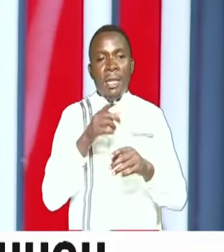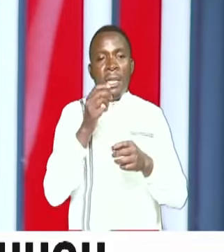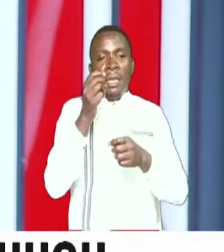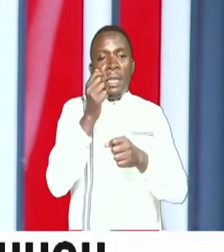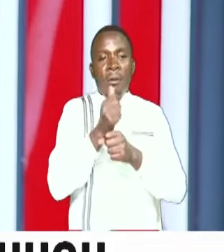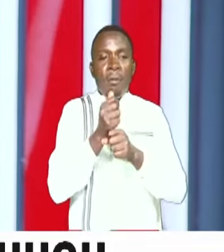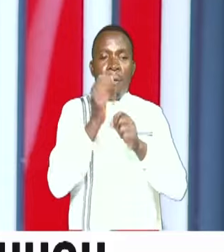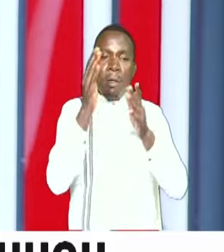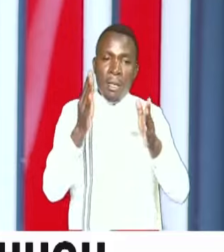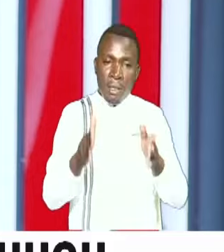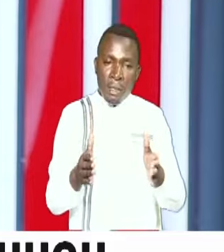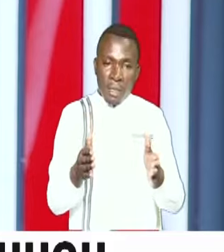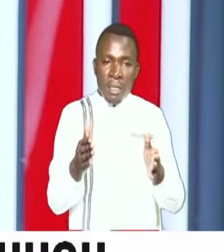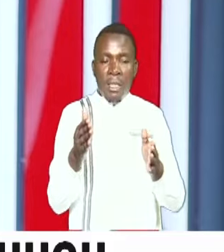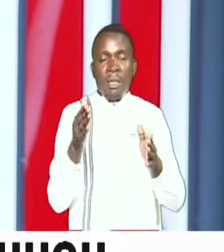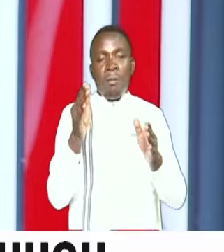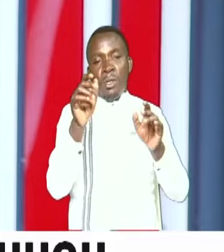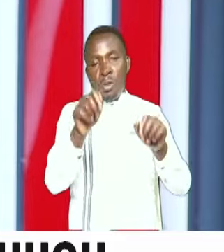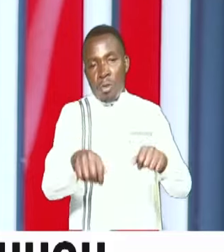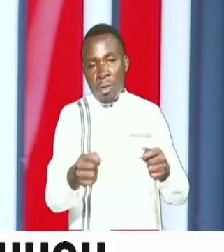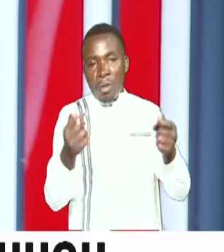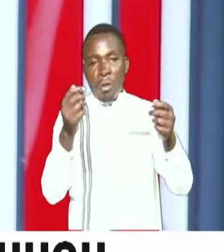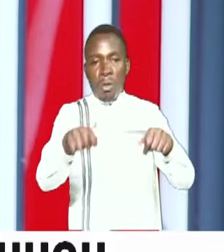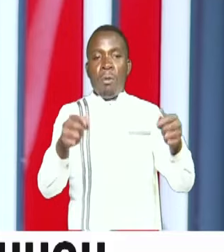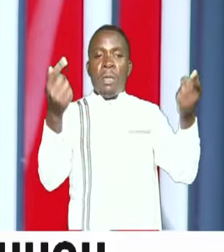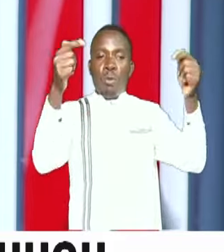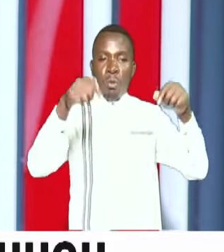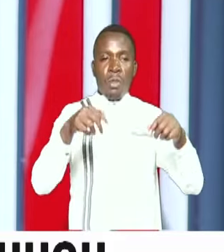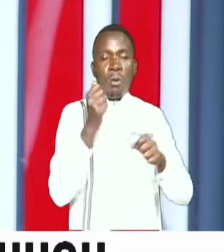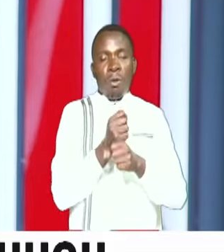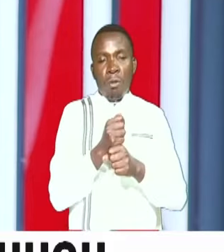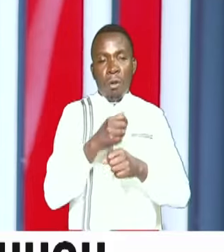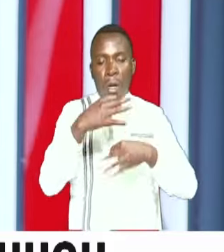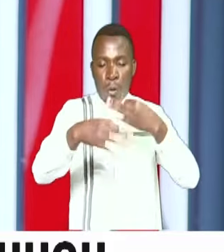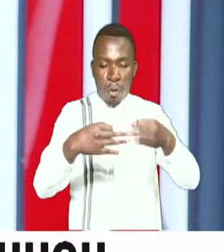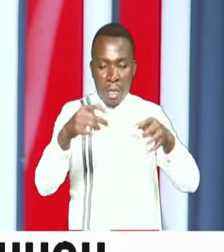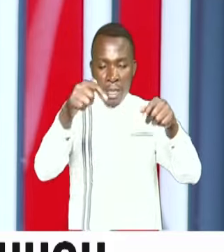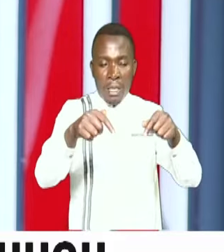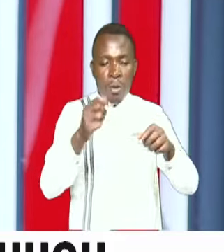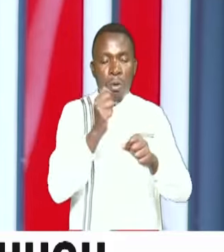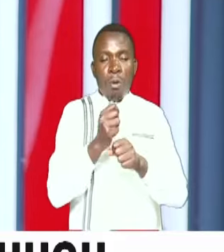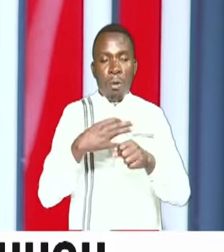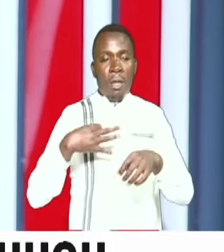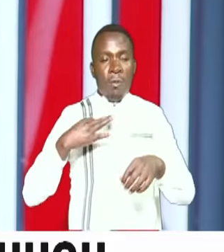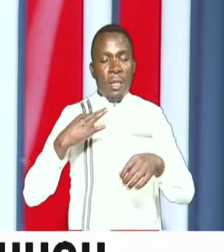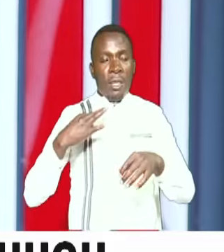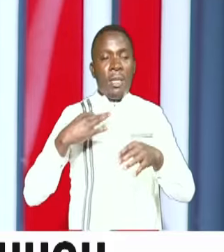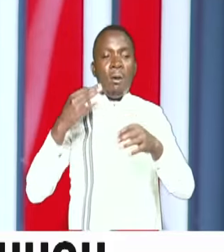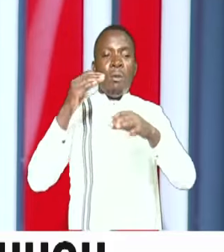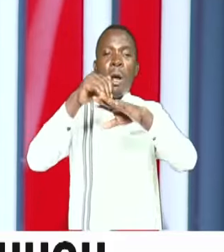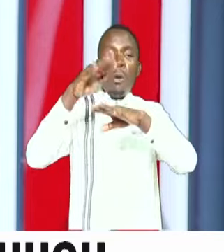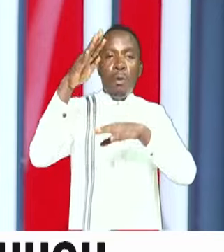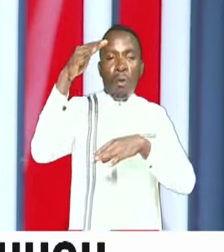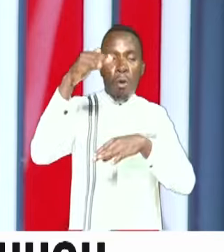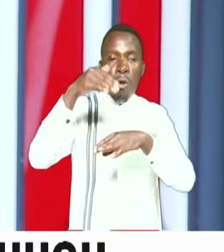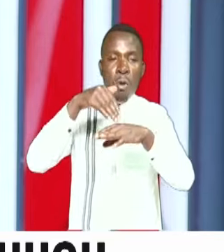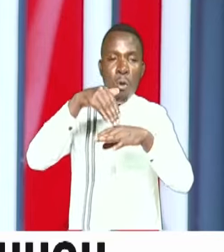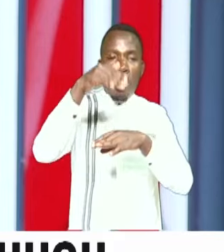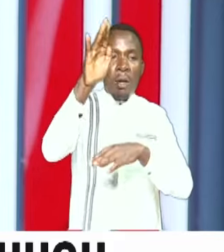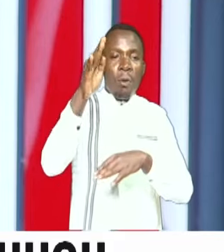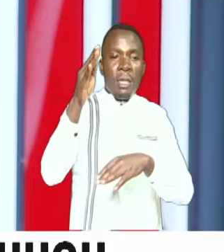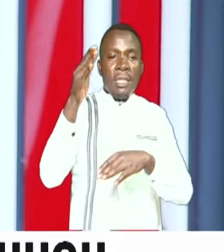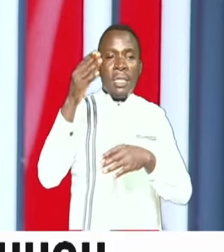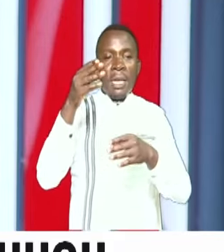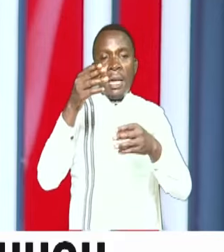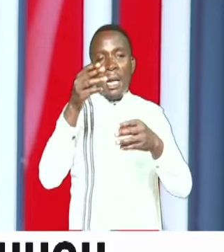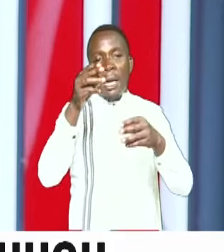market iri favorable ushobora kuza ugashinga uruganda rwawe hano ugakora imyenda ukayohereza ku isoko ry'i Burayi zimwe muri zo twatangiye